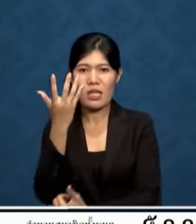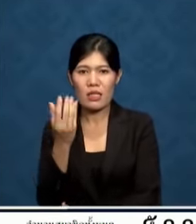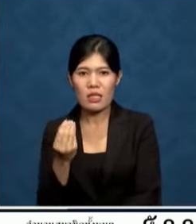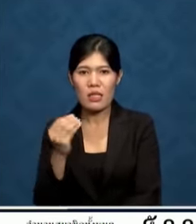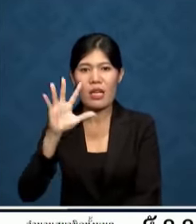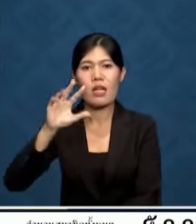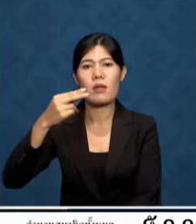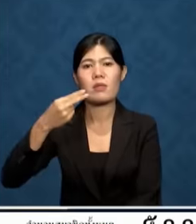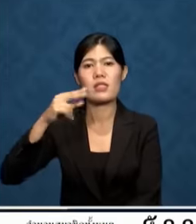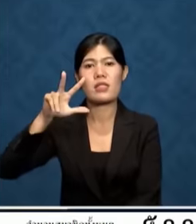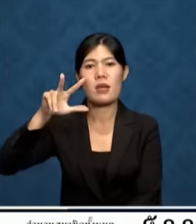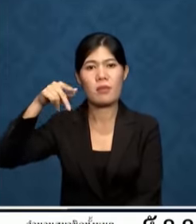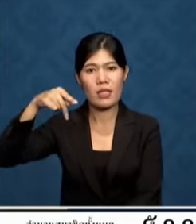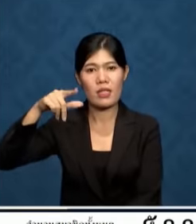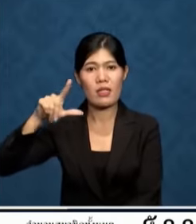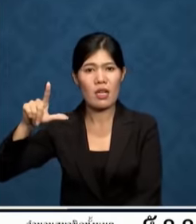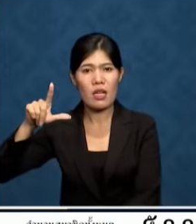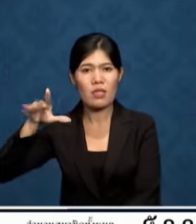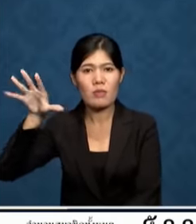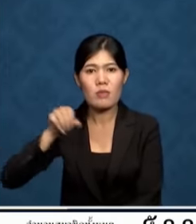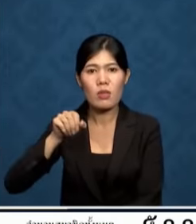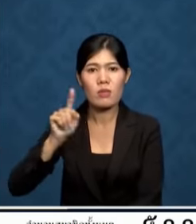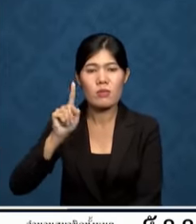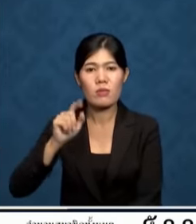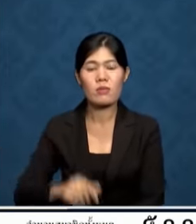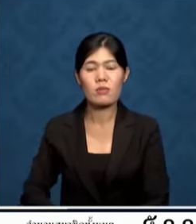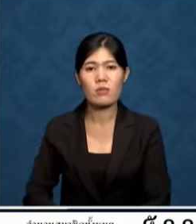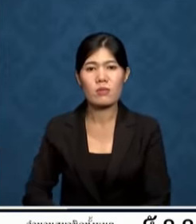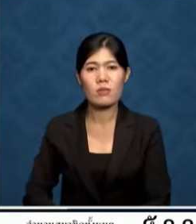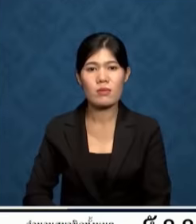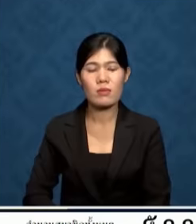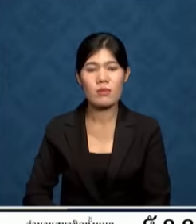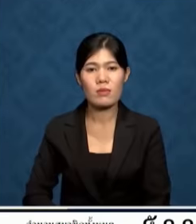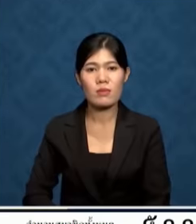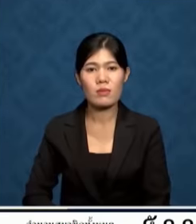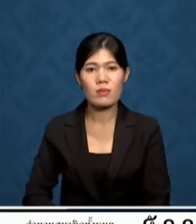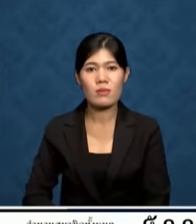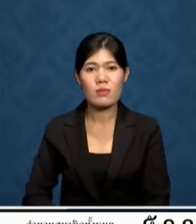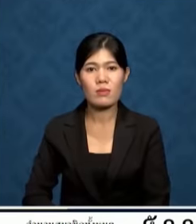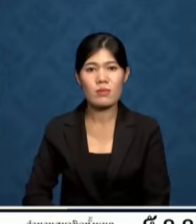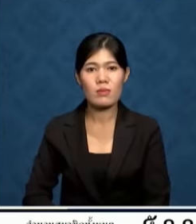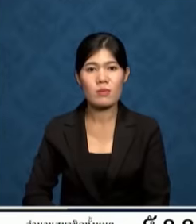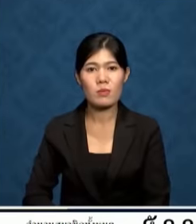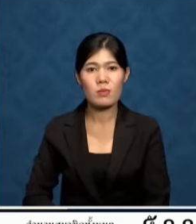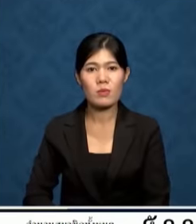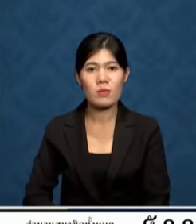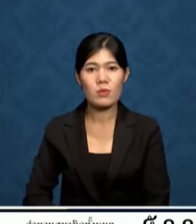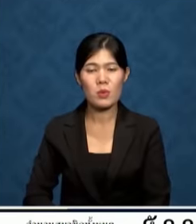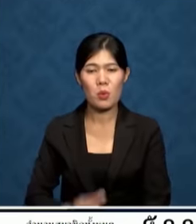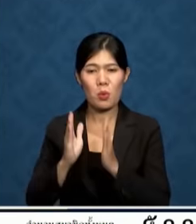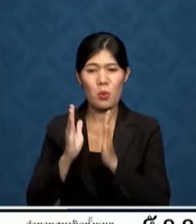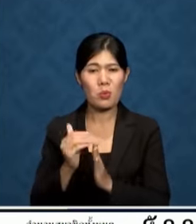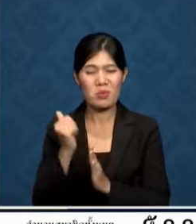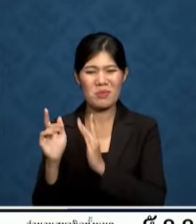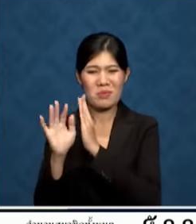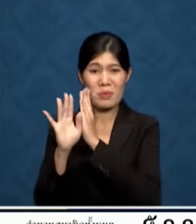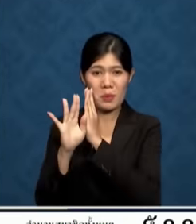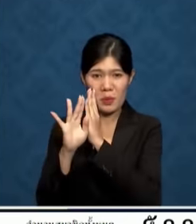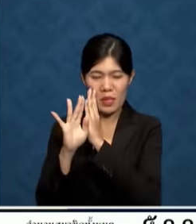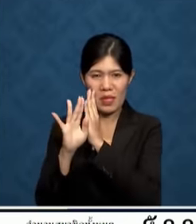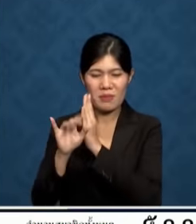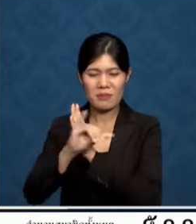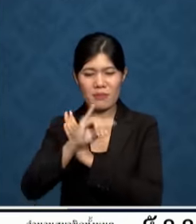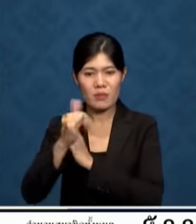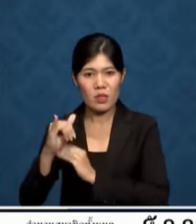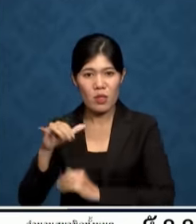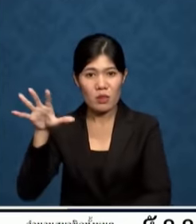แล้ว 53,000จะไปเอามาจากไหนครับมีคนนินทาว่าสุดท้ายคงจะไปเอา